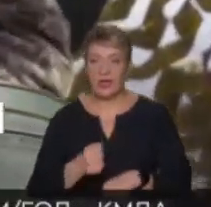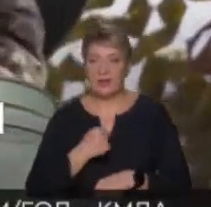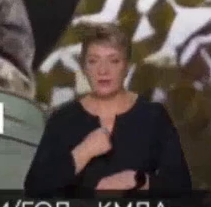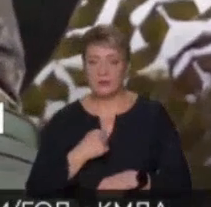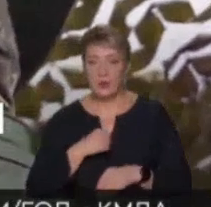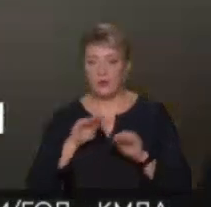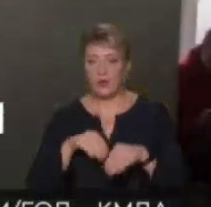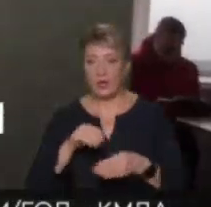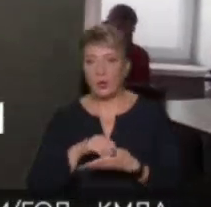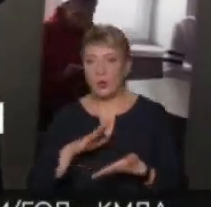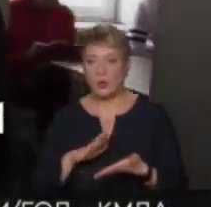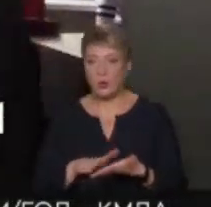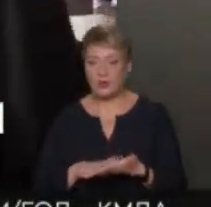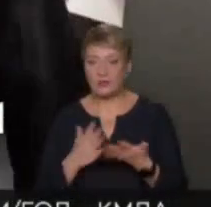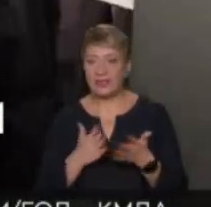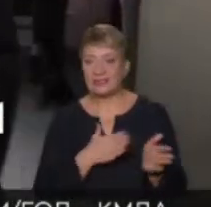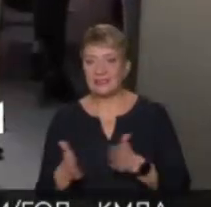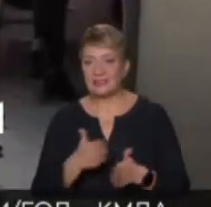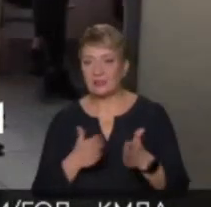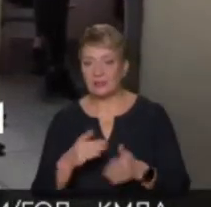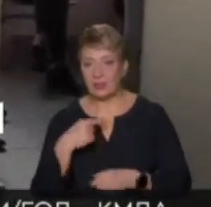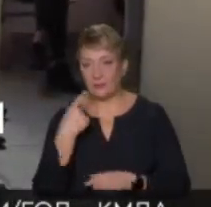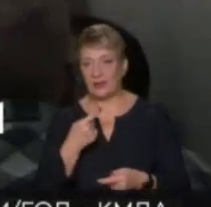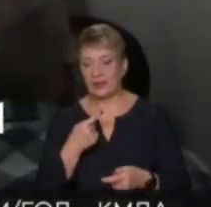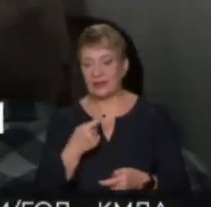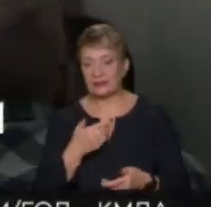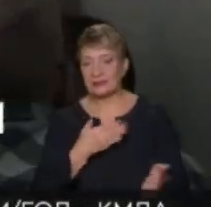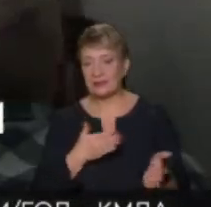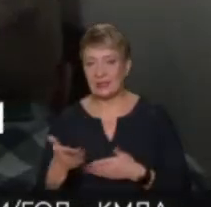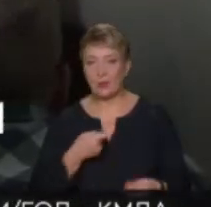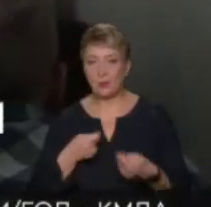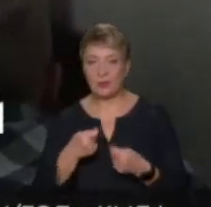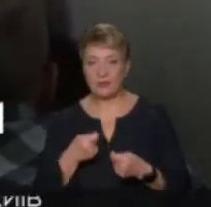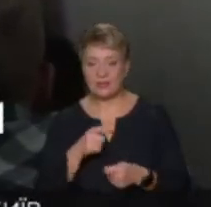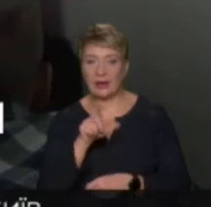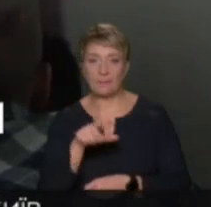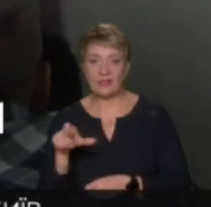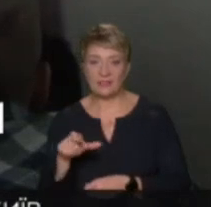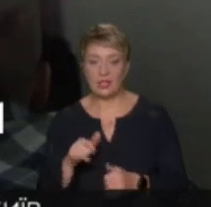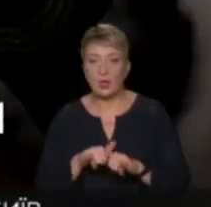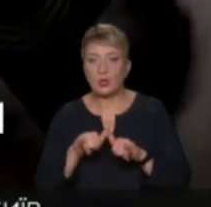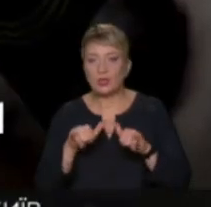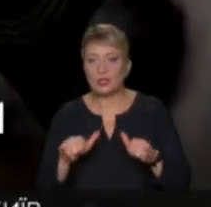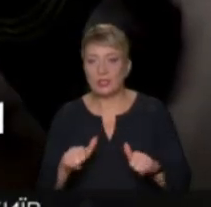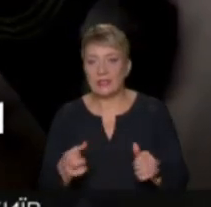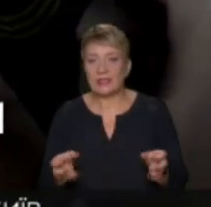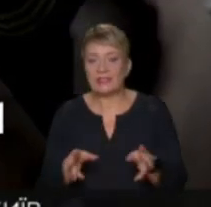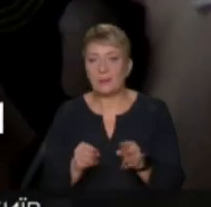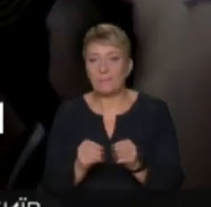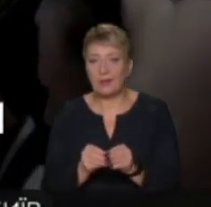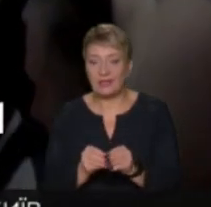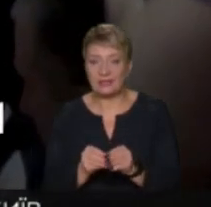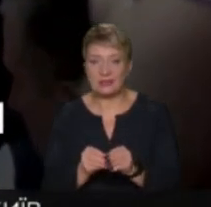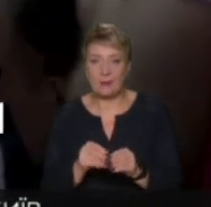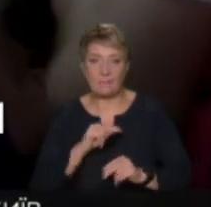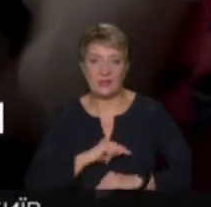та цифровізовані процеси управління персоналом. Також Україна має намір розширити співпрацю між нашими вищими навчальними